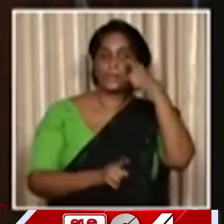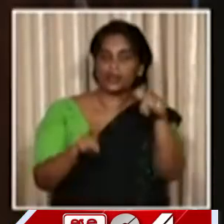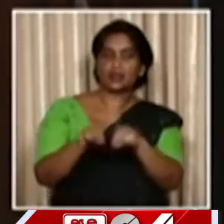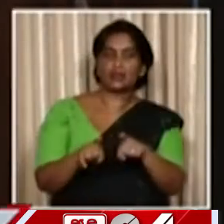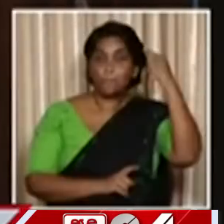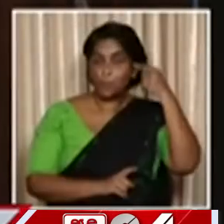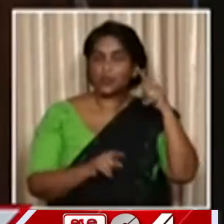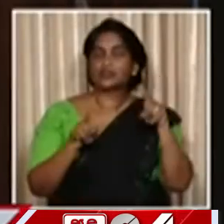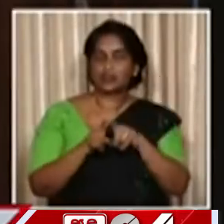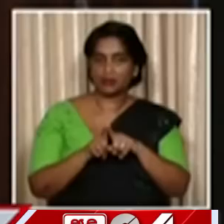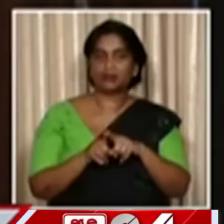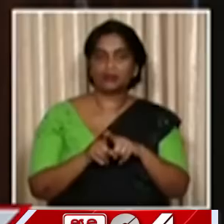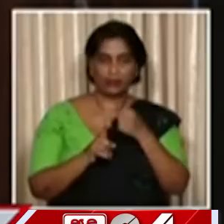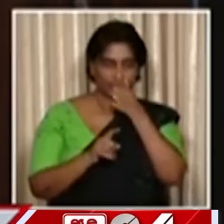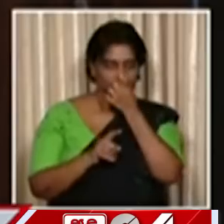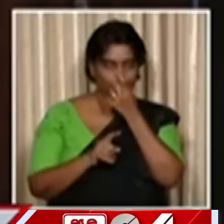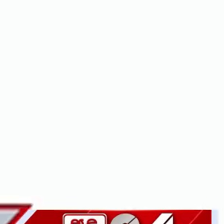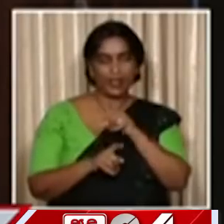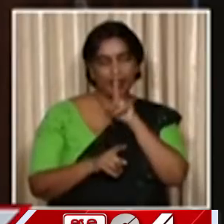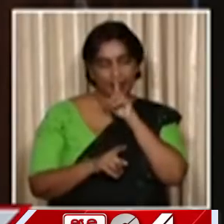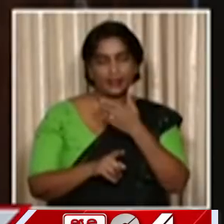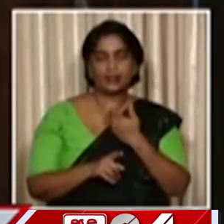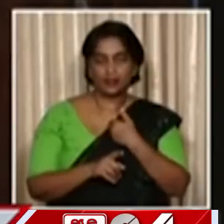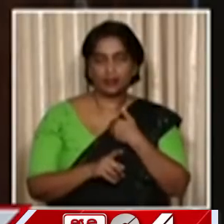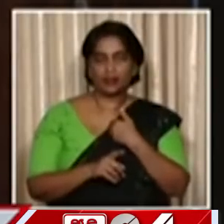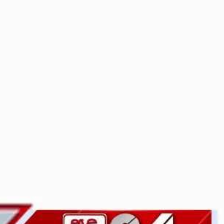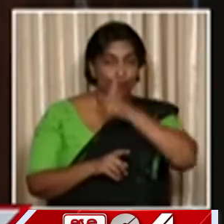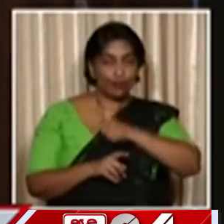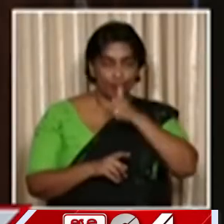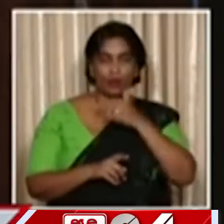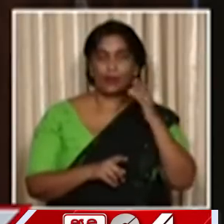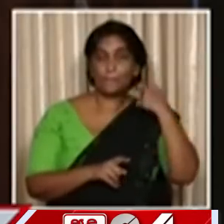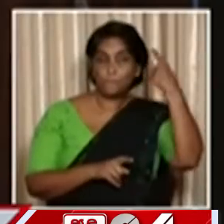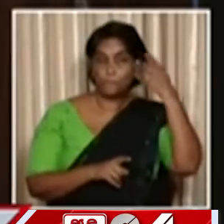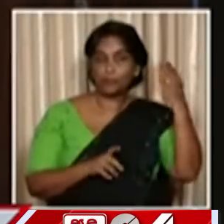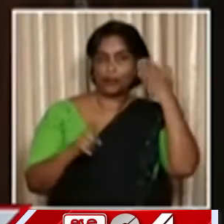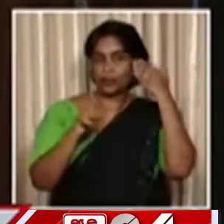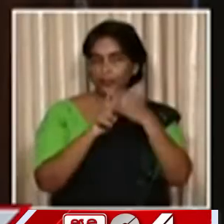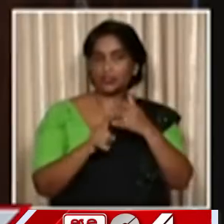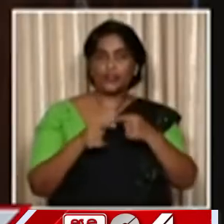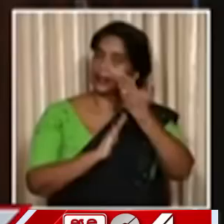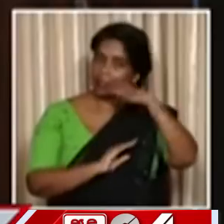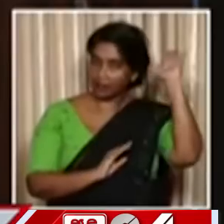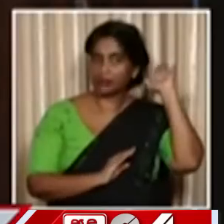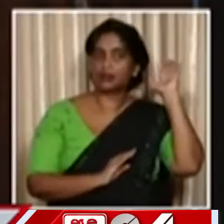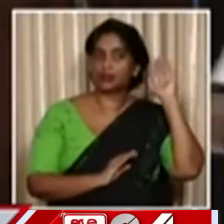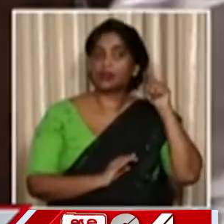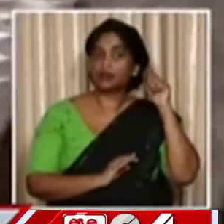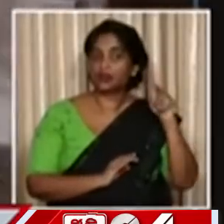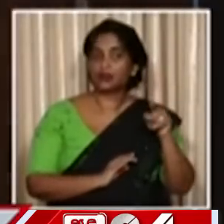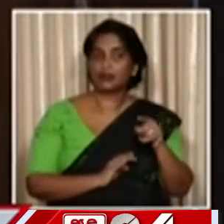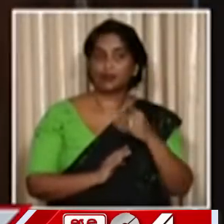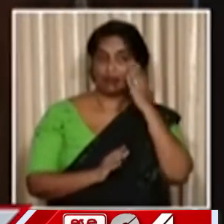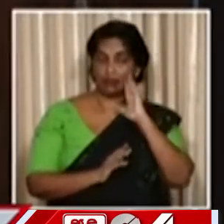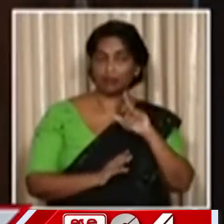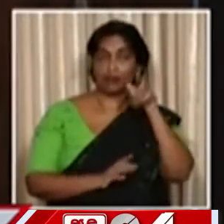පිස්සු ඇසිරෙන්නේ. මම ඉතාමත් පෑදිලා ලැජ්ජ වෙනවා මේ අමු ඔරෙක් වෙනුවෙන් පිස්සෙක් වෙනුවෙන් විපක්ෂ නායකතුමා පෙනී සිටීම පිළිබඳව. එතුමා කියනවා මේ